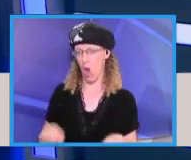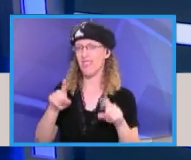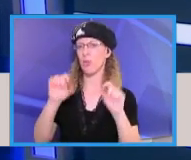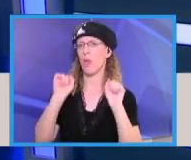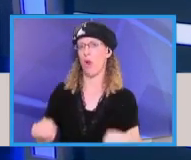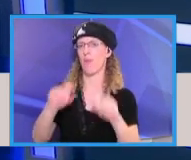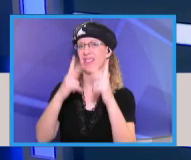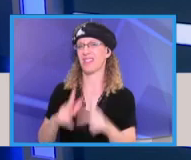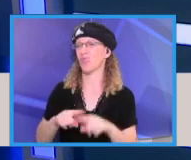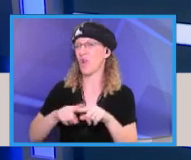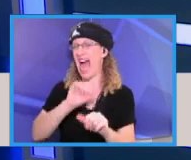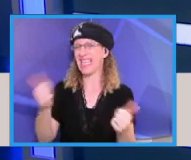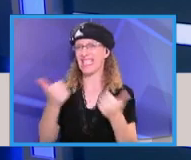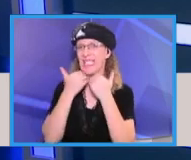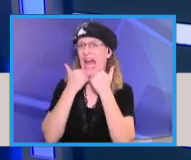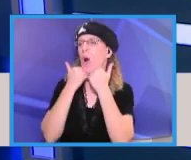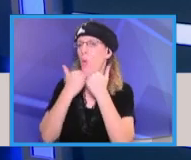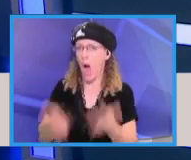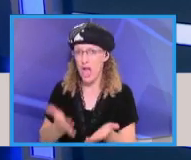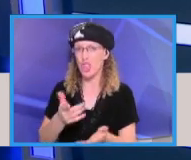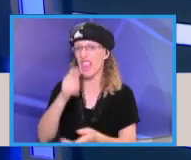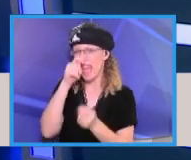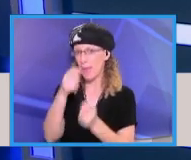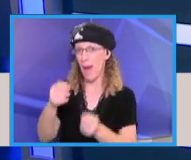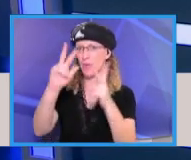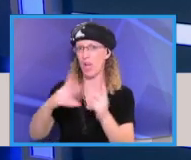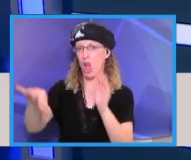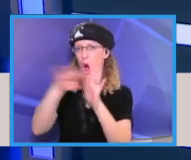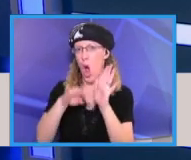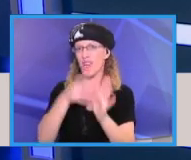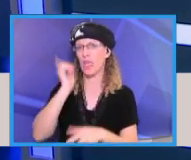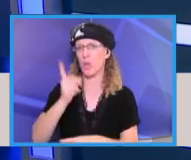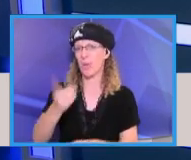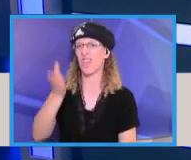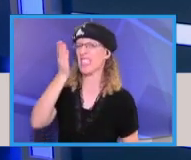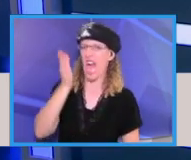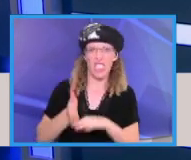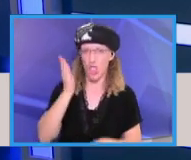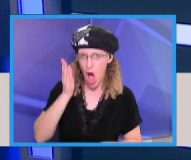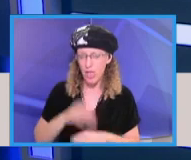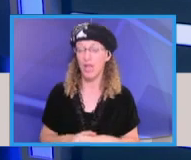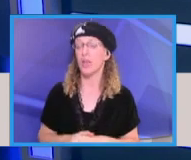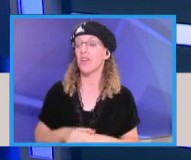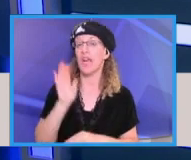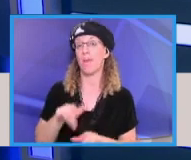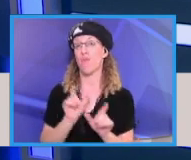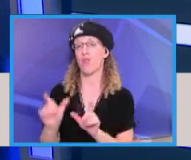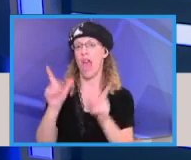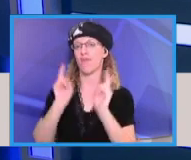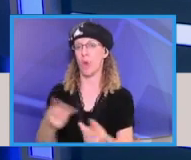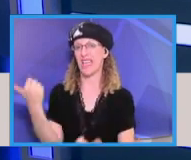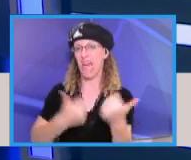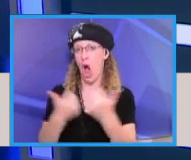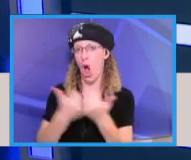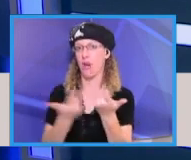הגרוע ביותר, שנכפה בצורה של חוק ואיומים וסנקציות, ומונע בעצם אפשרות להתחרות, לייעל